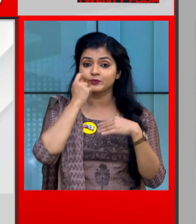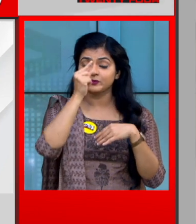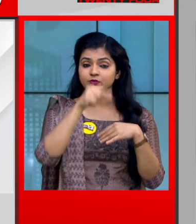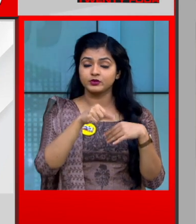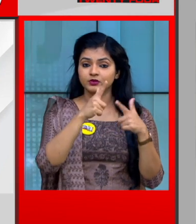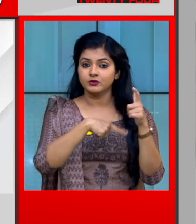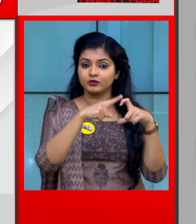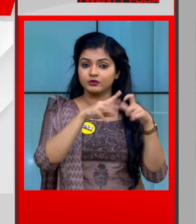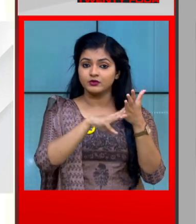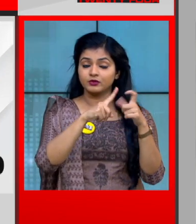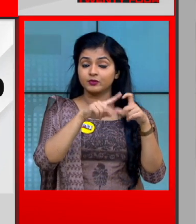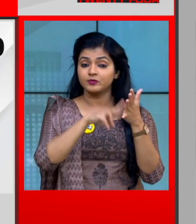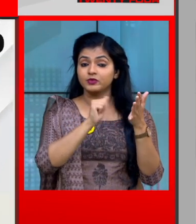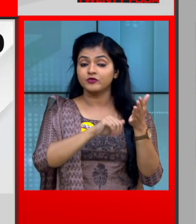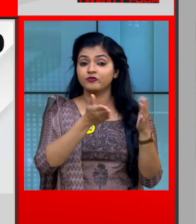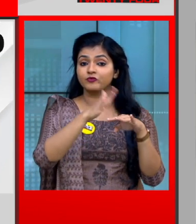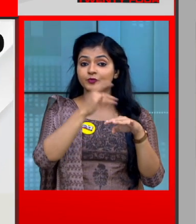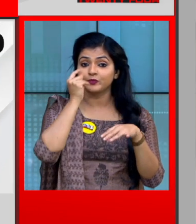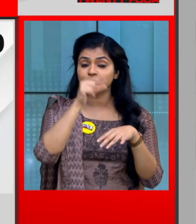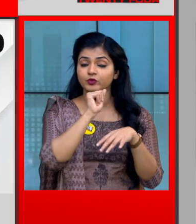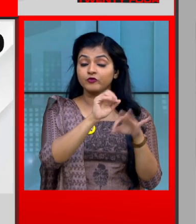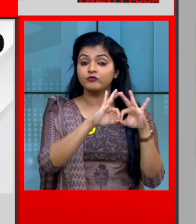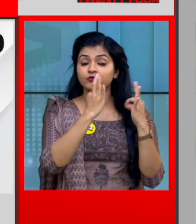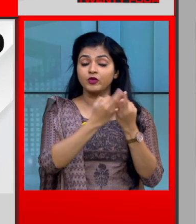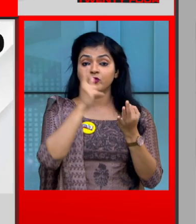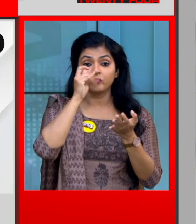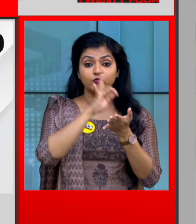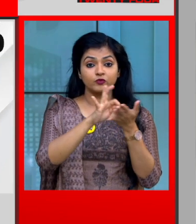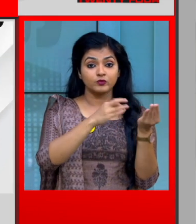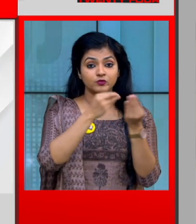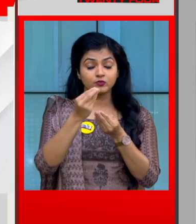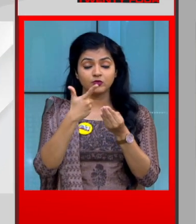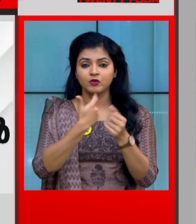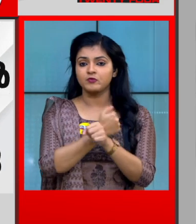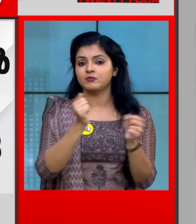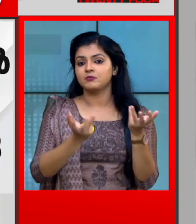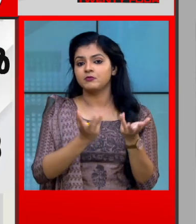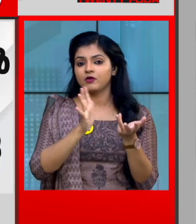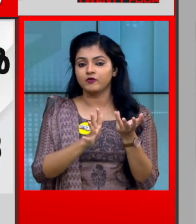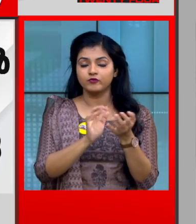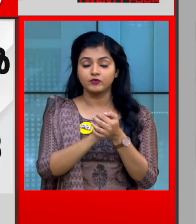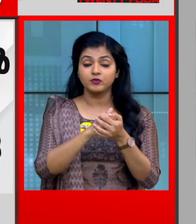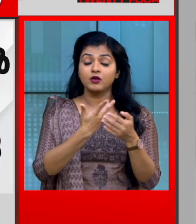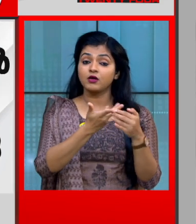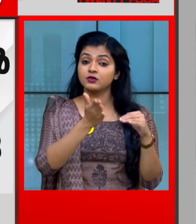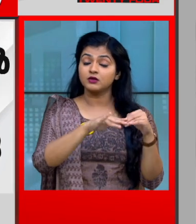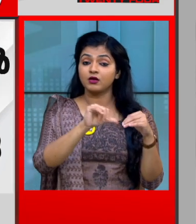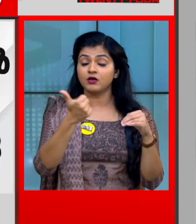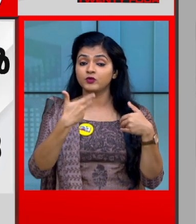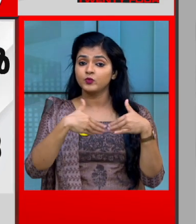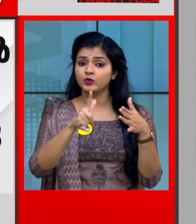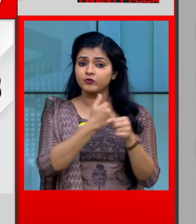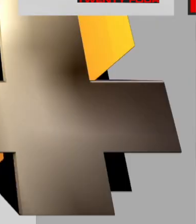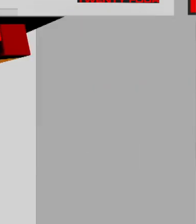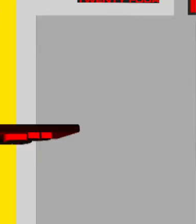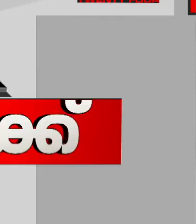കുടുംബം മാപ്പ് നൽകുന്നതിലൂടെ ആയിരിക്കും ഒരു മോചനം സാധ്യമാവുക. എന്നാൽ അതിനപ്പുറത്തേക്ക് ഏതെങ്കിലും തരത്തിലുള്ള മാർഗങ്ങളുണ്ടോ എന്നതുകൂടി